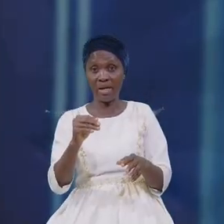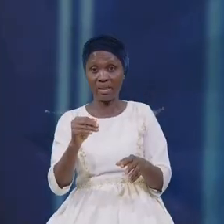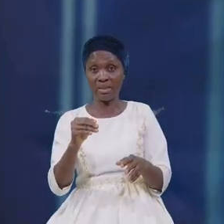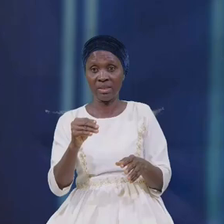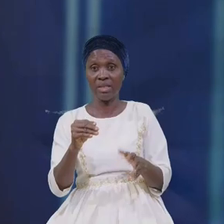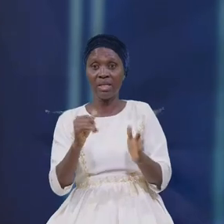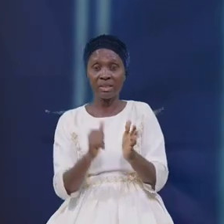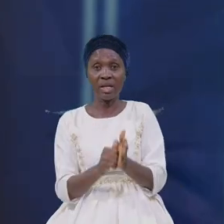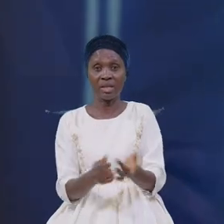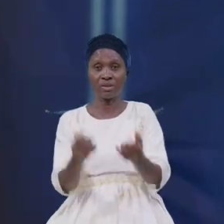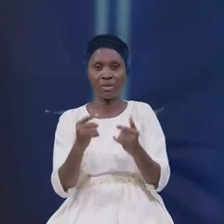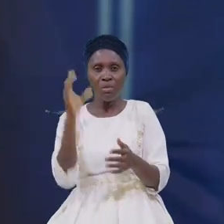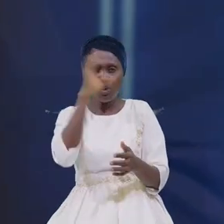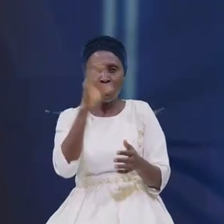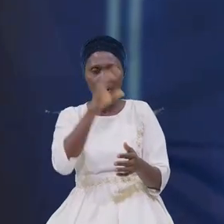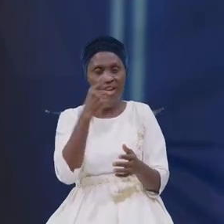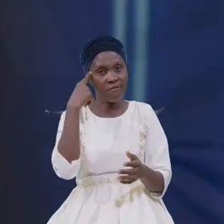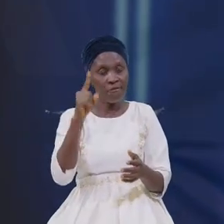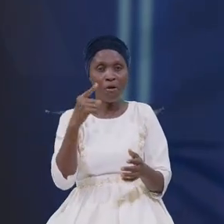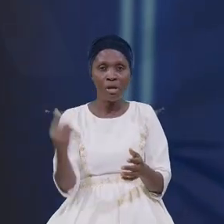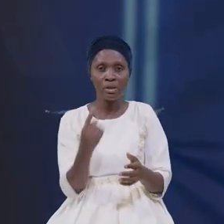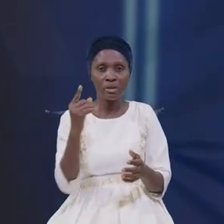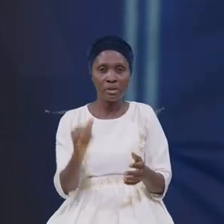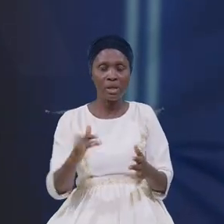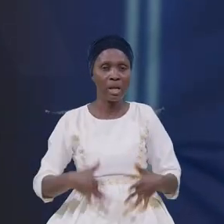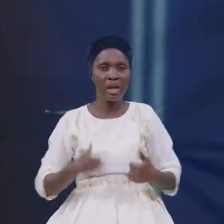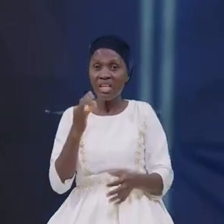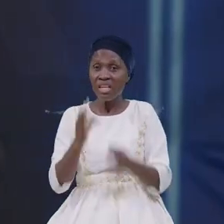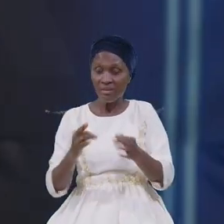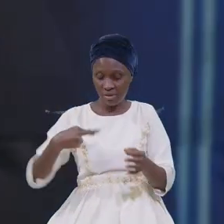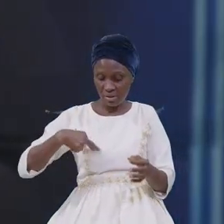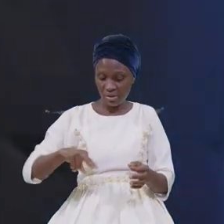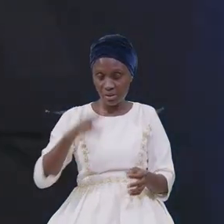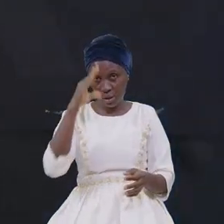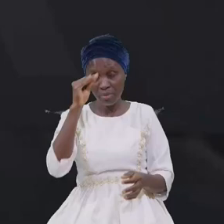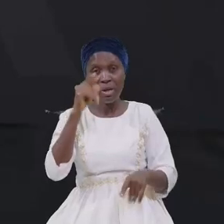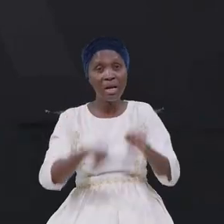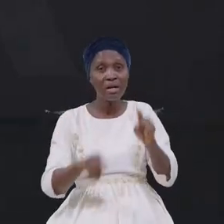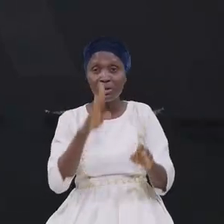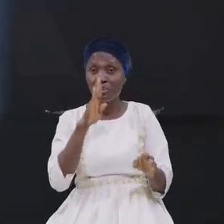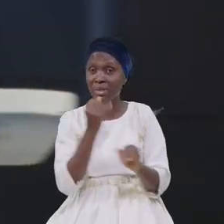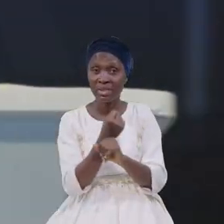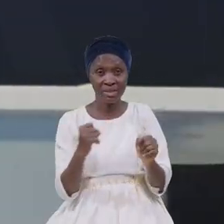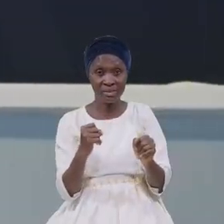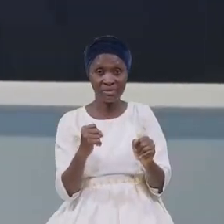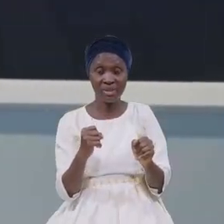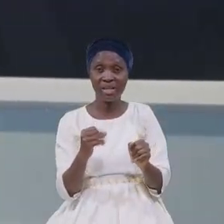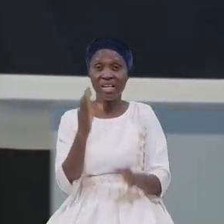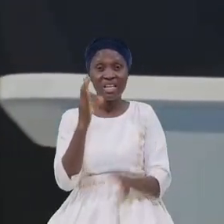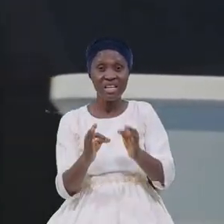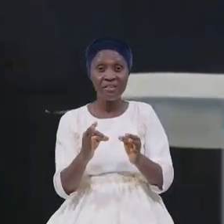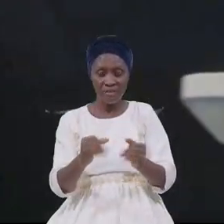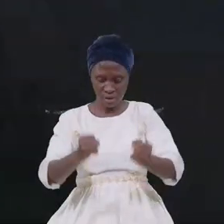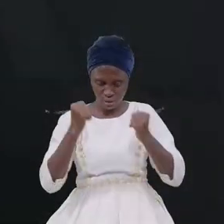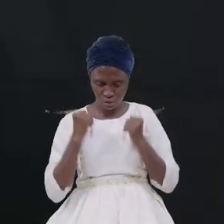passionné qui a accouru cherchant la vie éternelle, si le religieux n'a pas pu obtenir le salut,